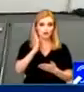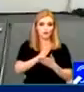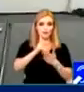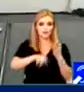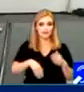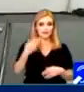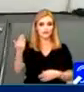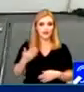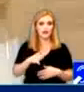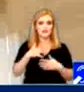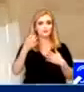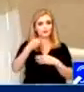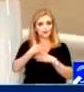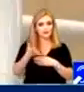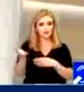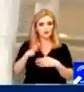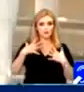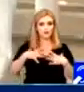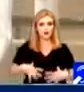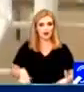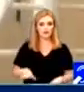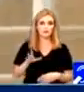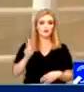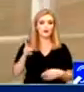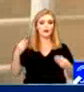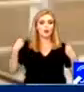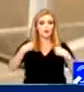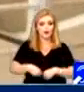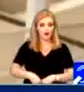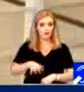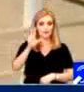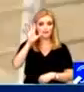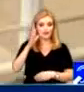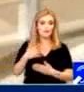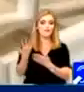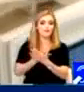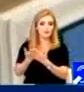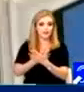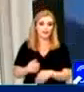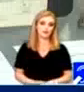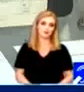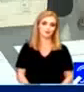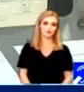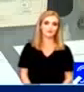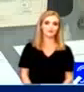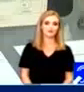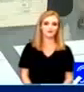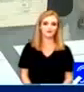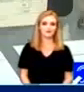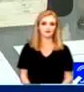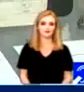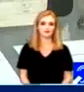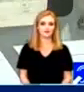divei, dar și 15 ținute vestimentare pe care le-a purtat în filme care au făcut istorie. Domnii preferă blondele și cum să te căsătorești